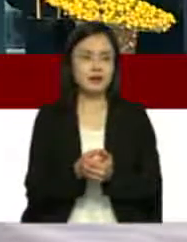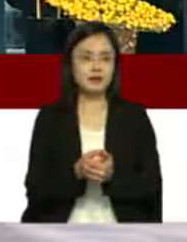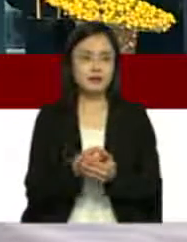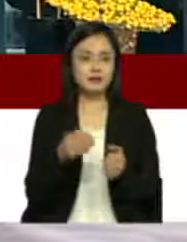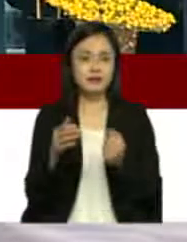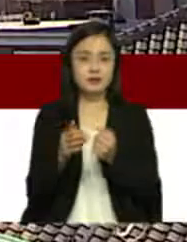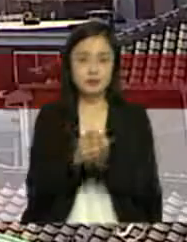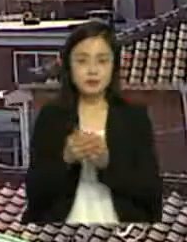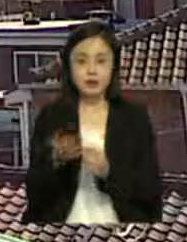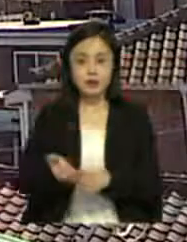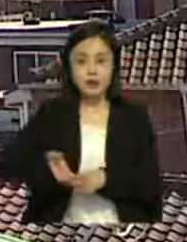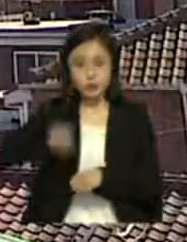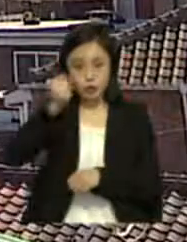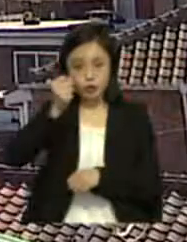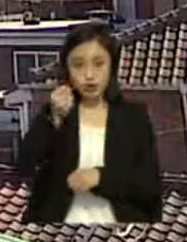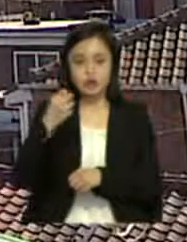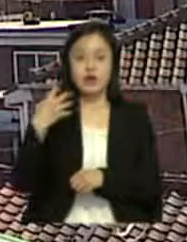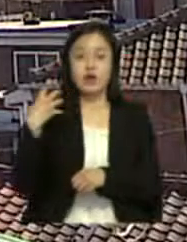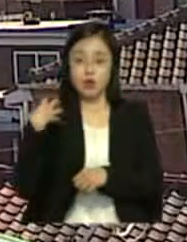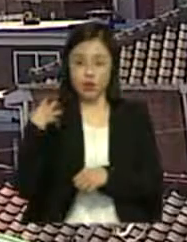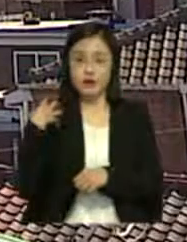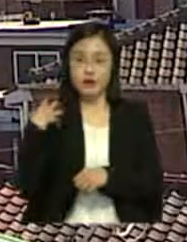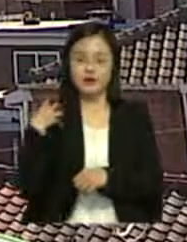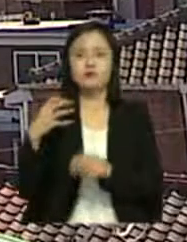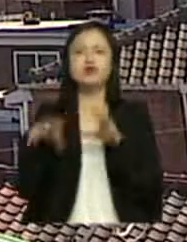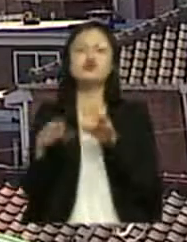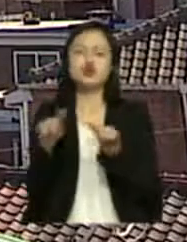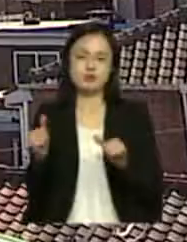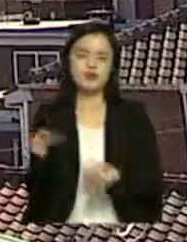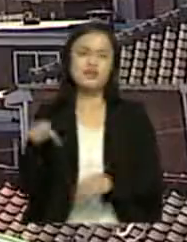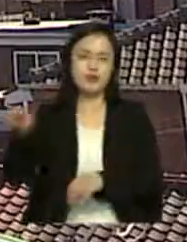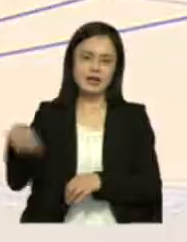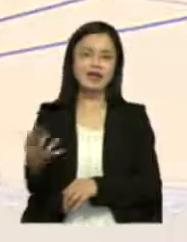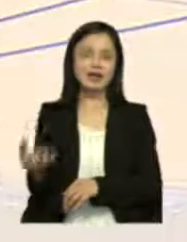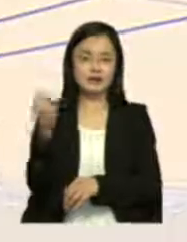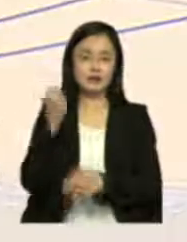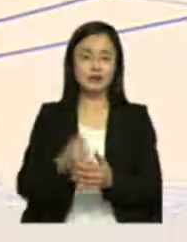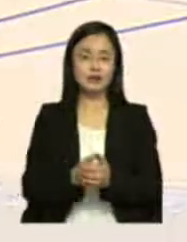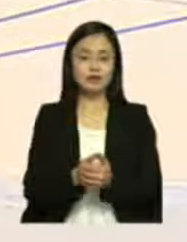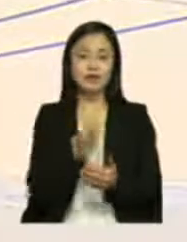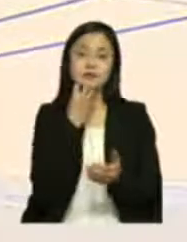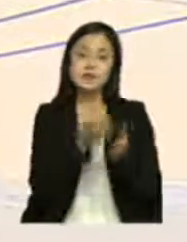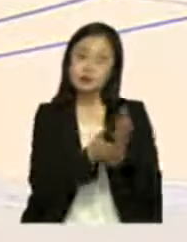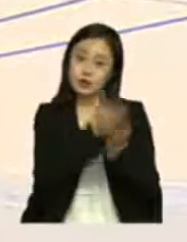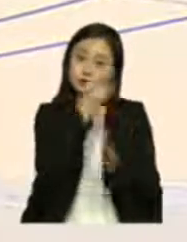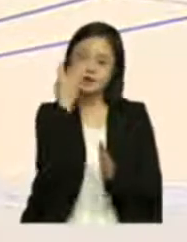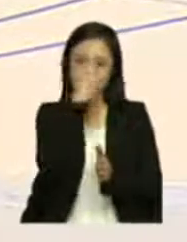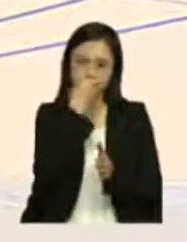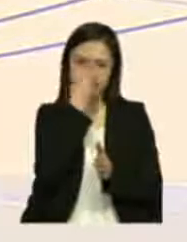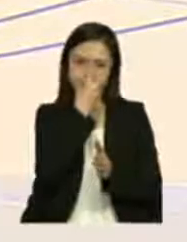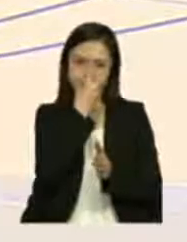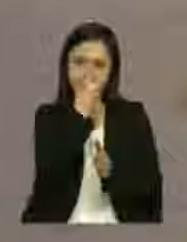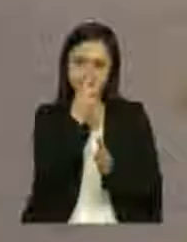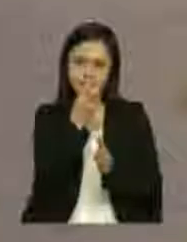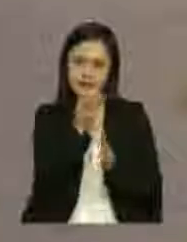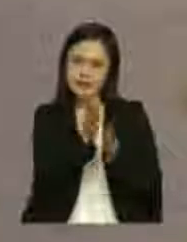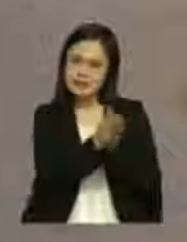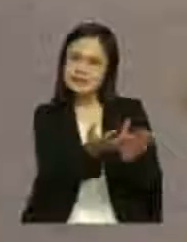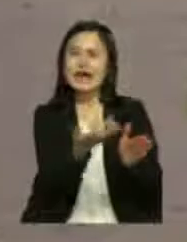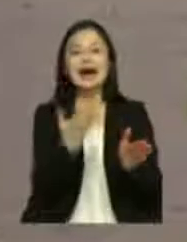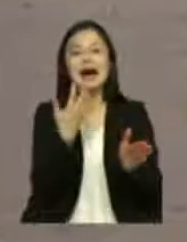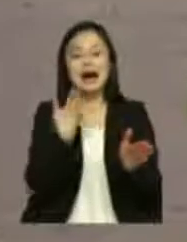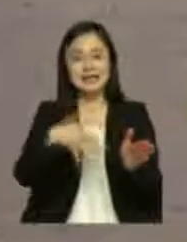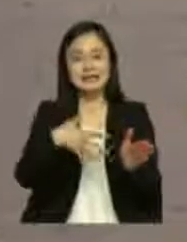된것입니다 2 현재 주민 공람 의견을 반영한 수정안이 서울시 심의를 앞두고 있습니다 주민 공감도